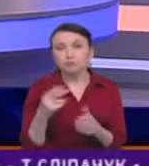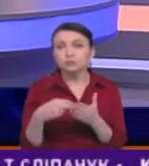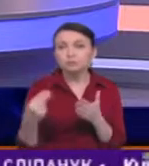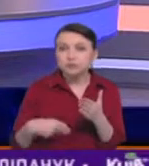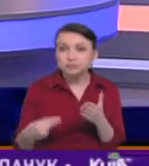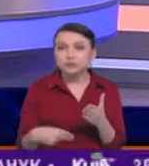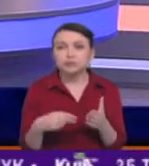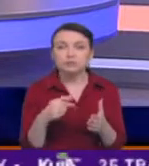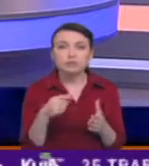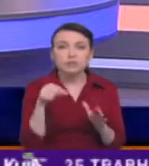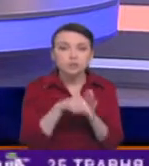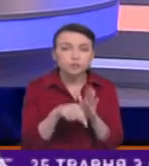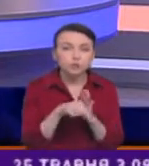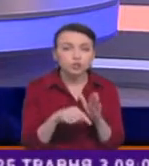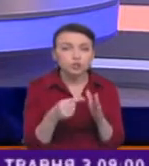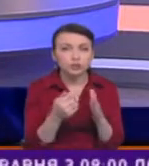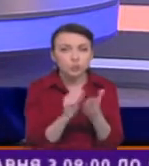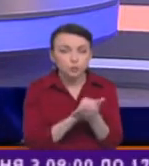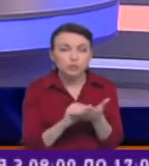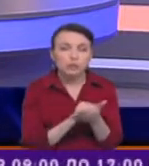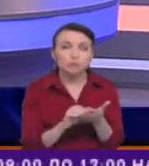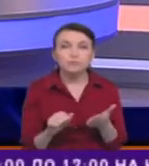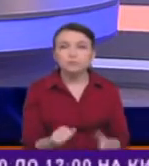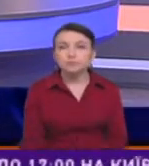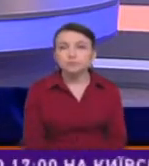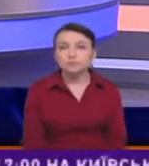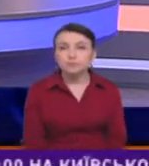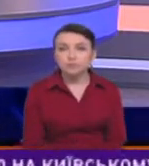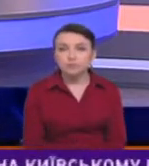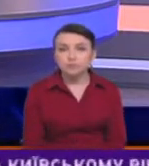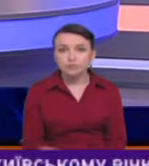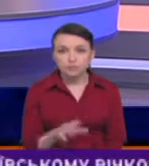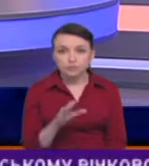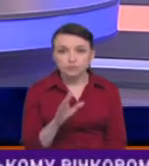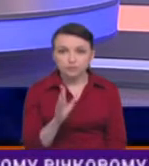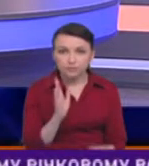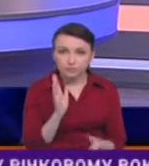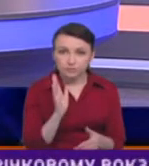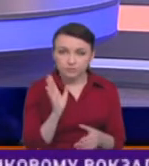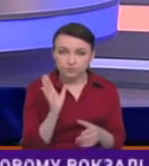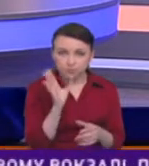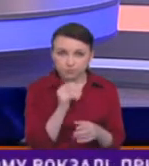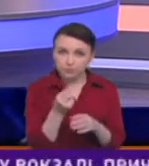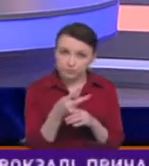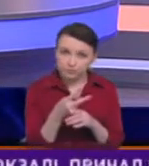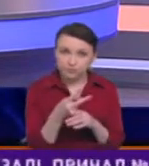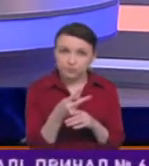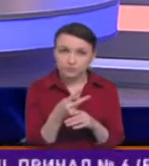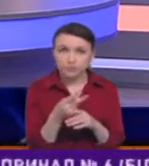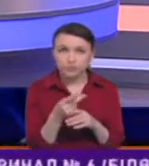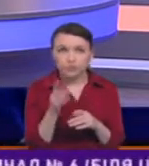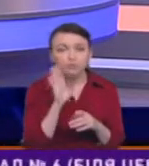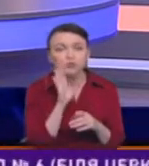на якихось внутрішніх документах. Він під люстрацію, не під люстрацію. Його призначили на посаду, чи вона